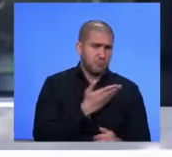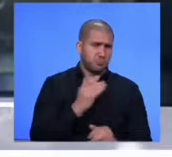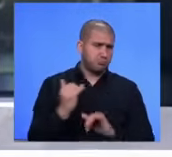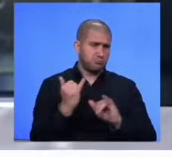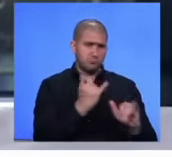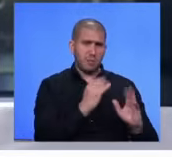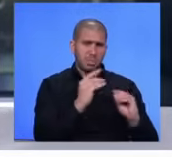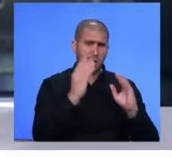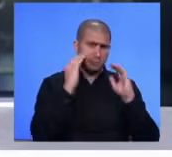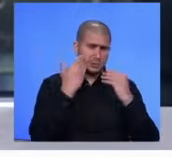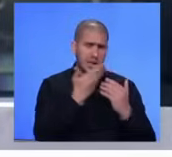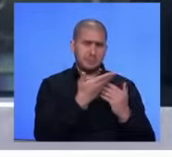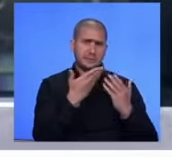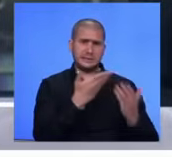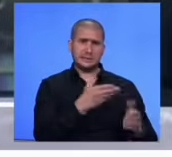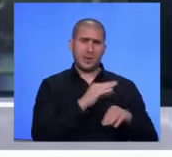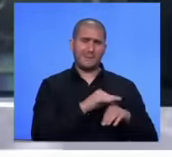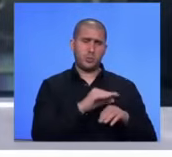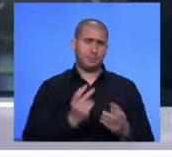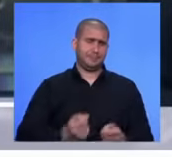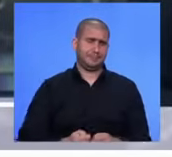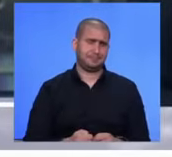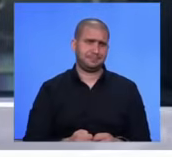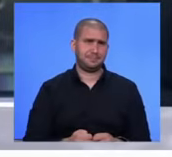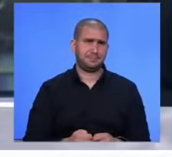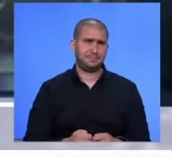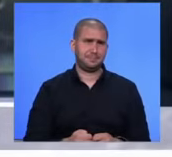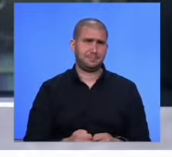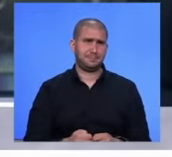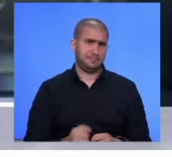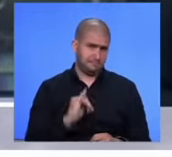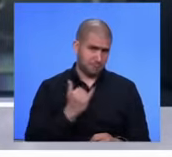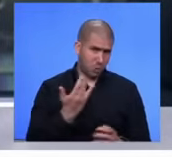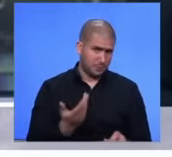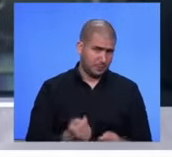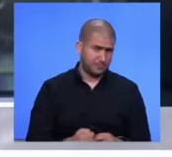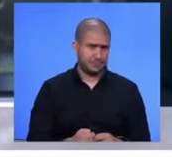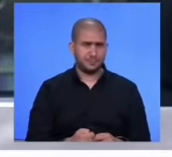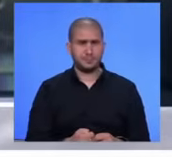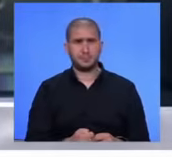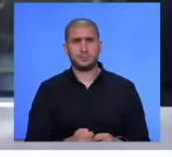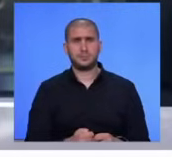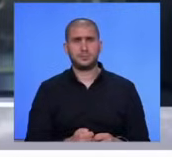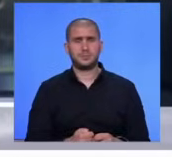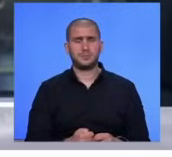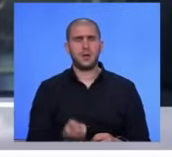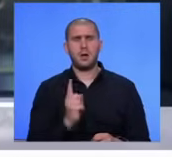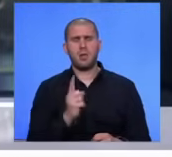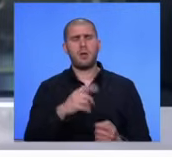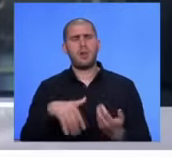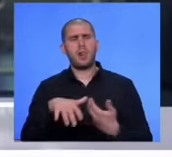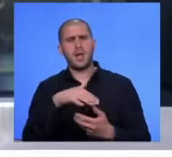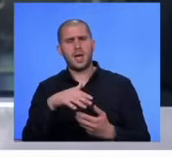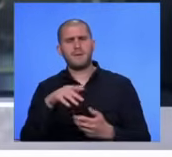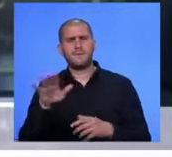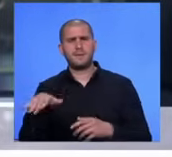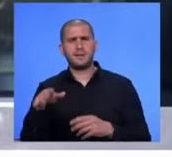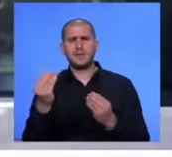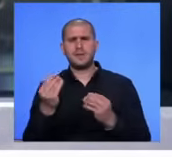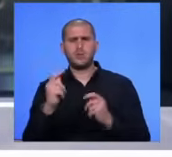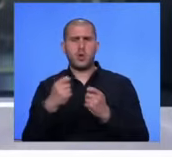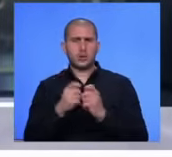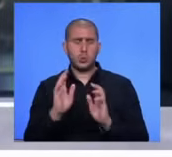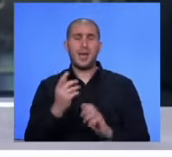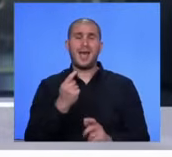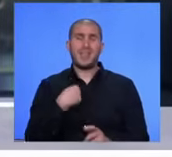דרך מצרים, את הסיוע הרפואי. לא? רגע, לא לערב מין בשאינו מינו. אנחנו